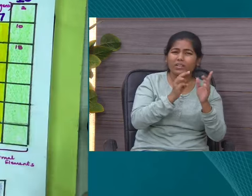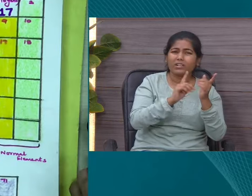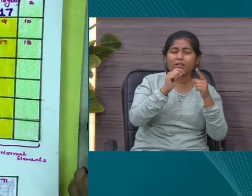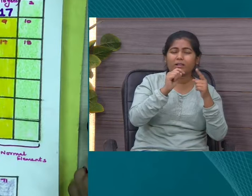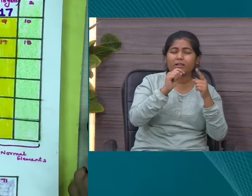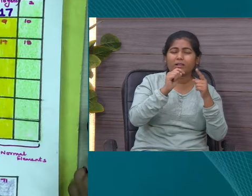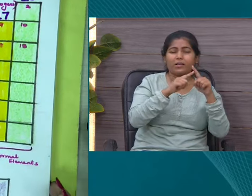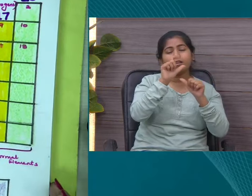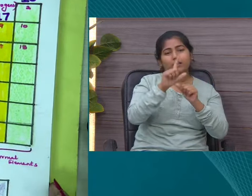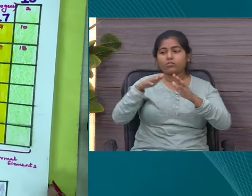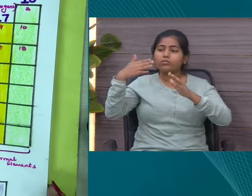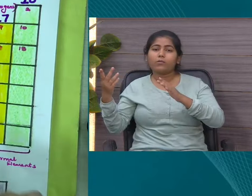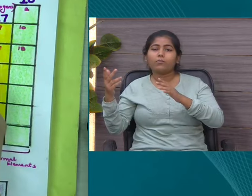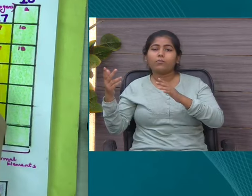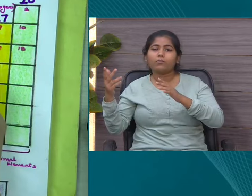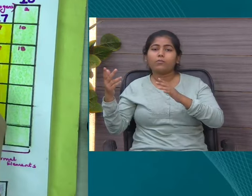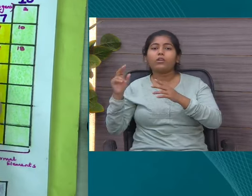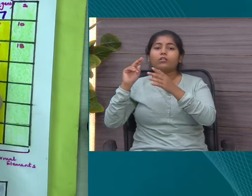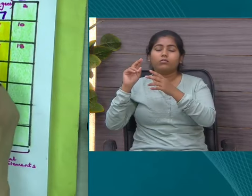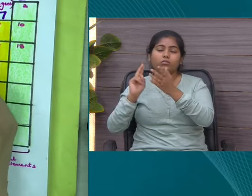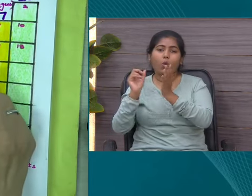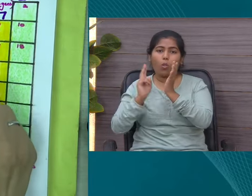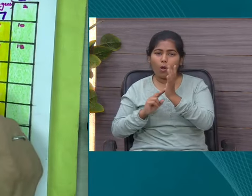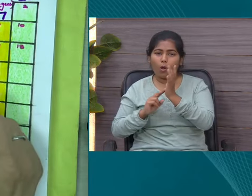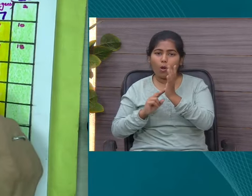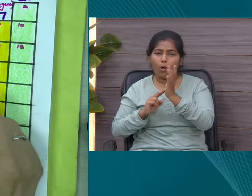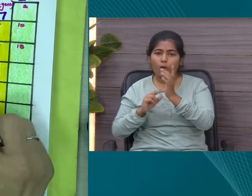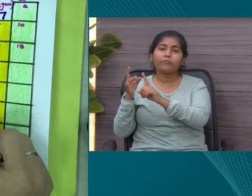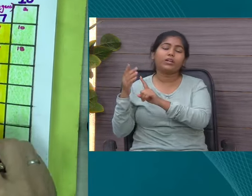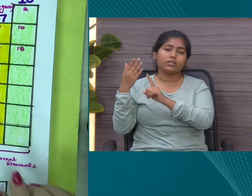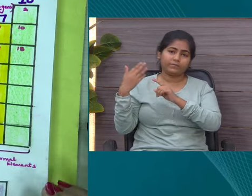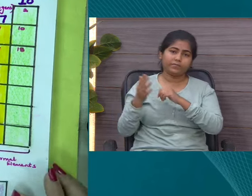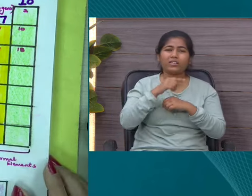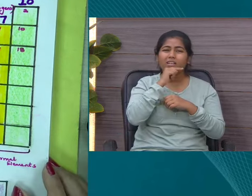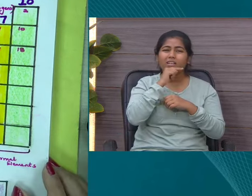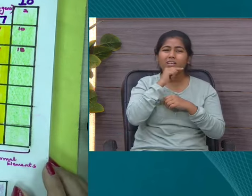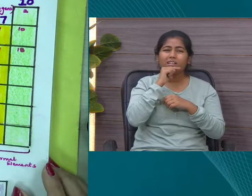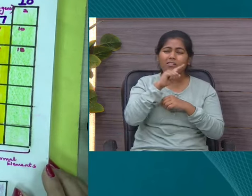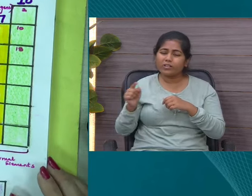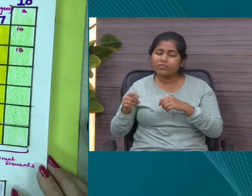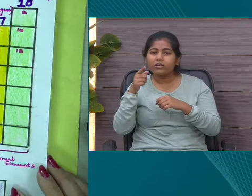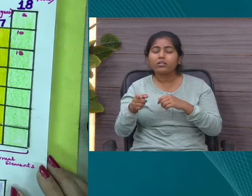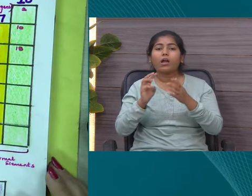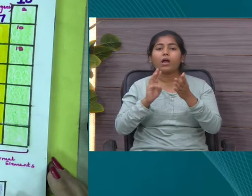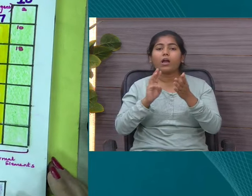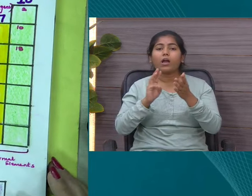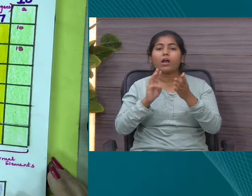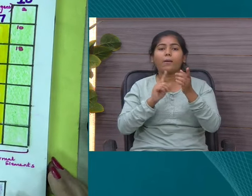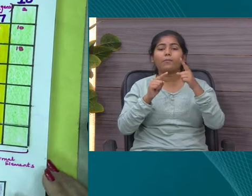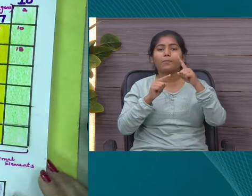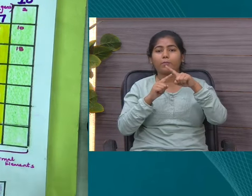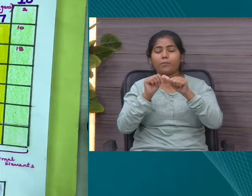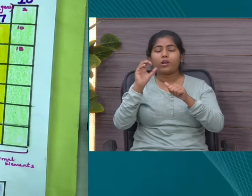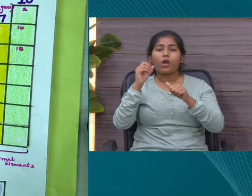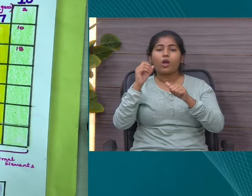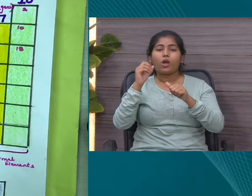पर नॉन मेटल्स होते हैं, तो बच्चों के लिए ये याद रखना भी आसान है। और ये लाल से क्या है, ये zigzag लाइन है क्या, दीज आर मेटलॉइड्स। व्हाट आर